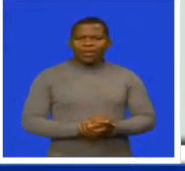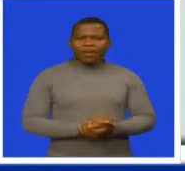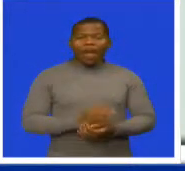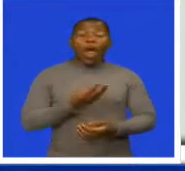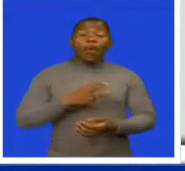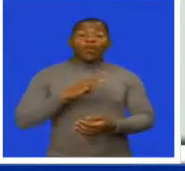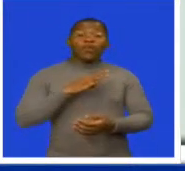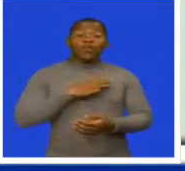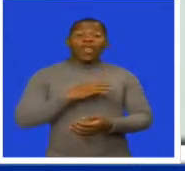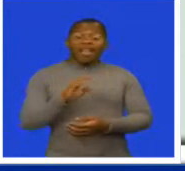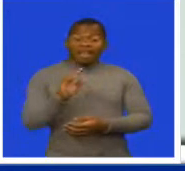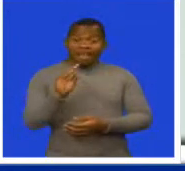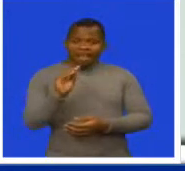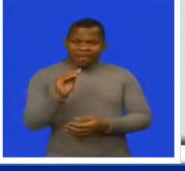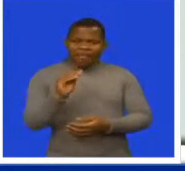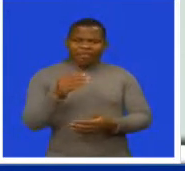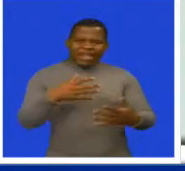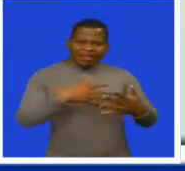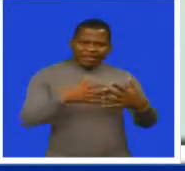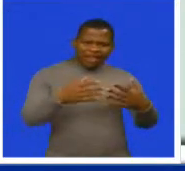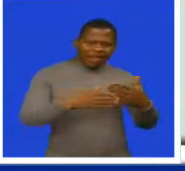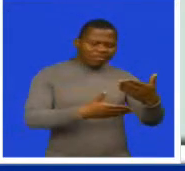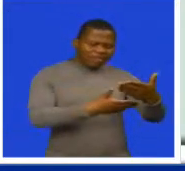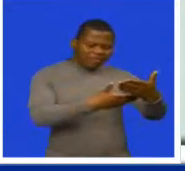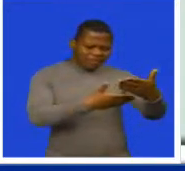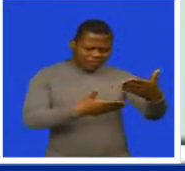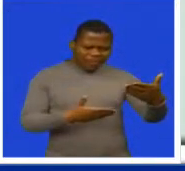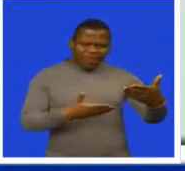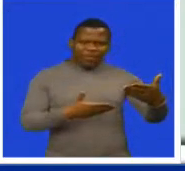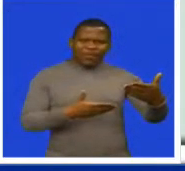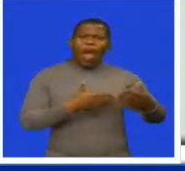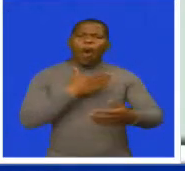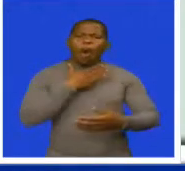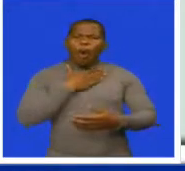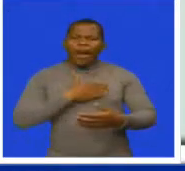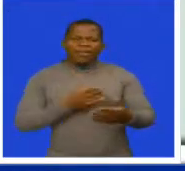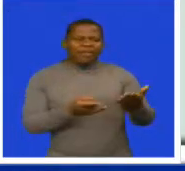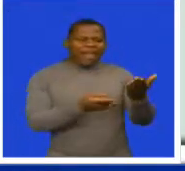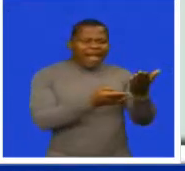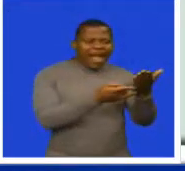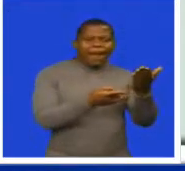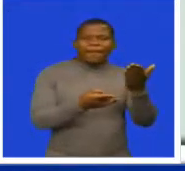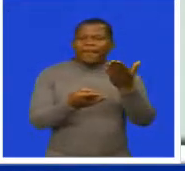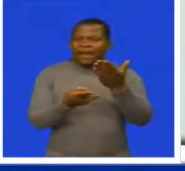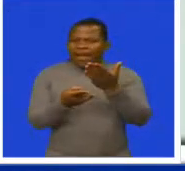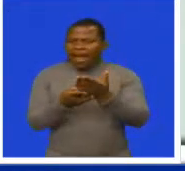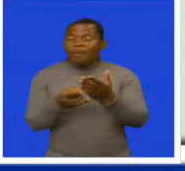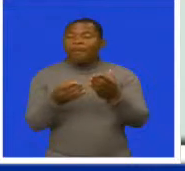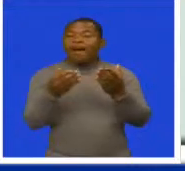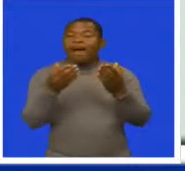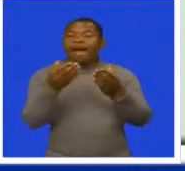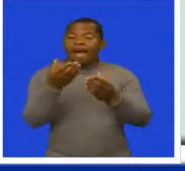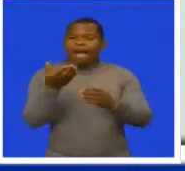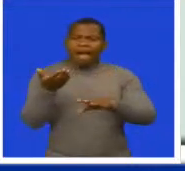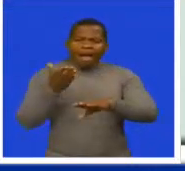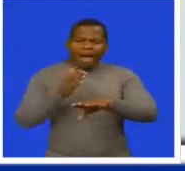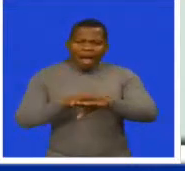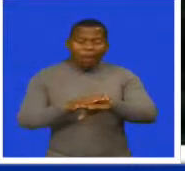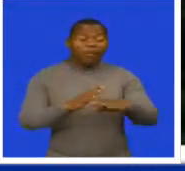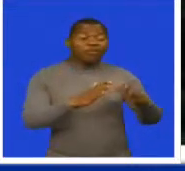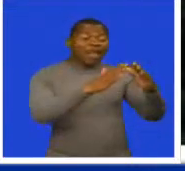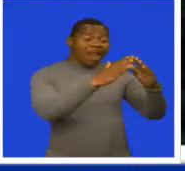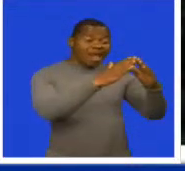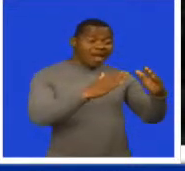ukuthi batasibambisa khona silitiko la ka Justice and Constitutional Affairs njengoba sesivile nje ukuthi iIndia